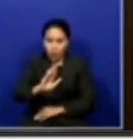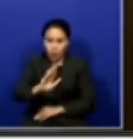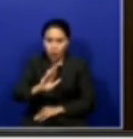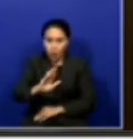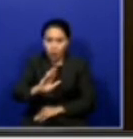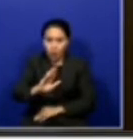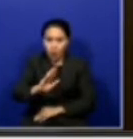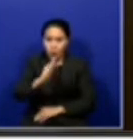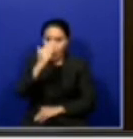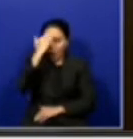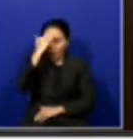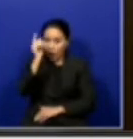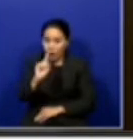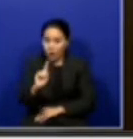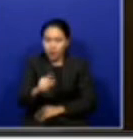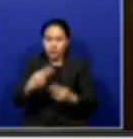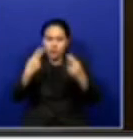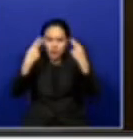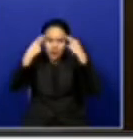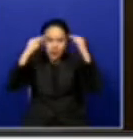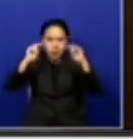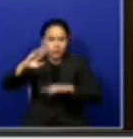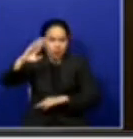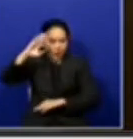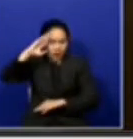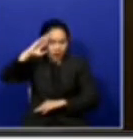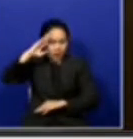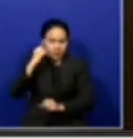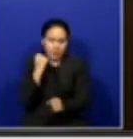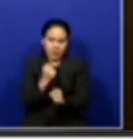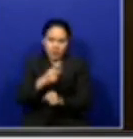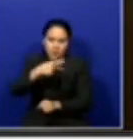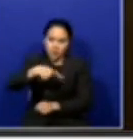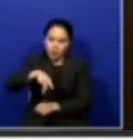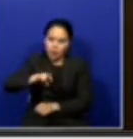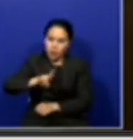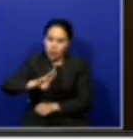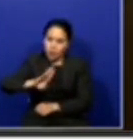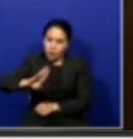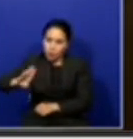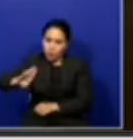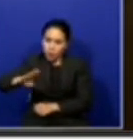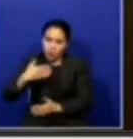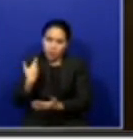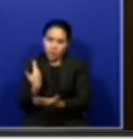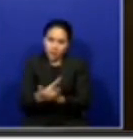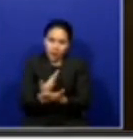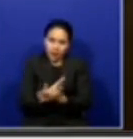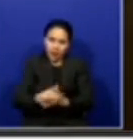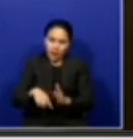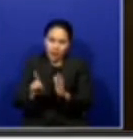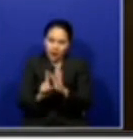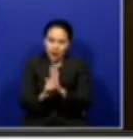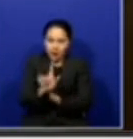รัฐมนตรีที่จัดทำพระราชบัญญัติโอนงบประมาณได้ถึง5ครั้ง